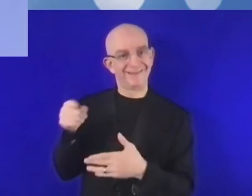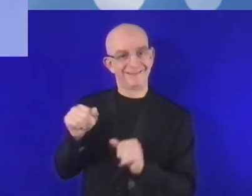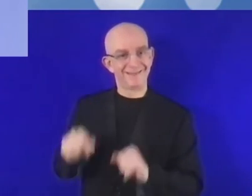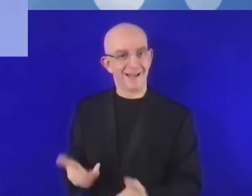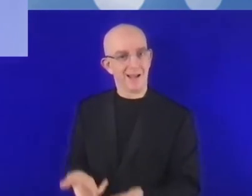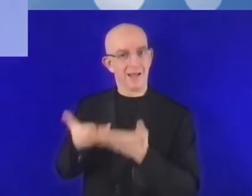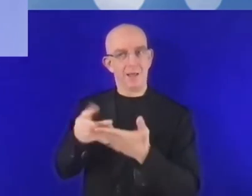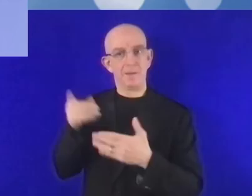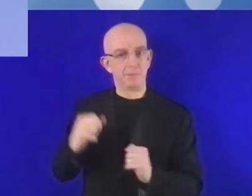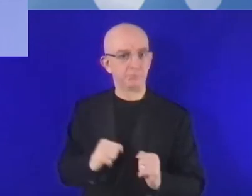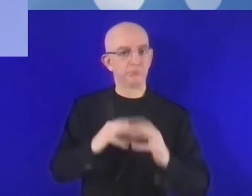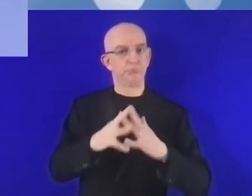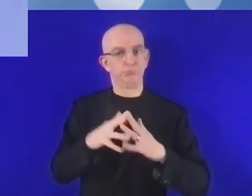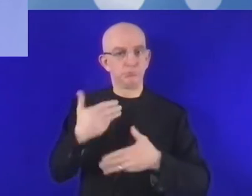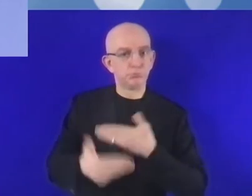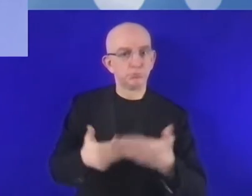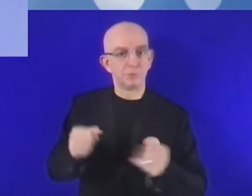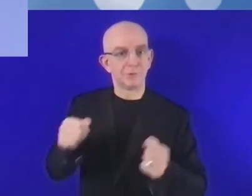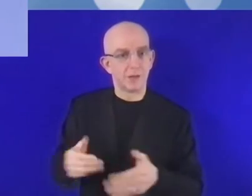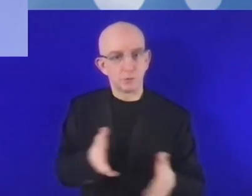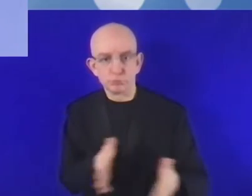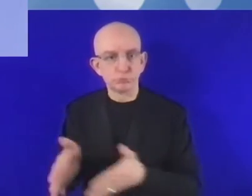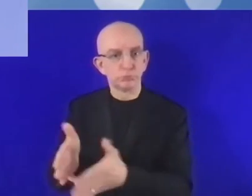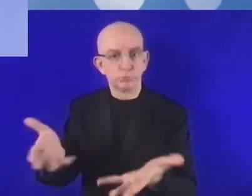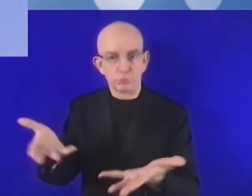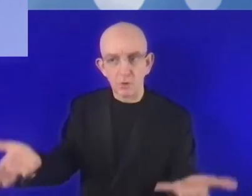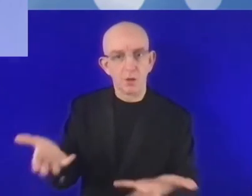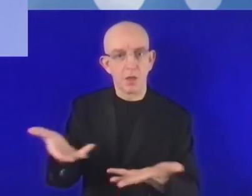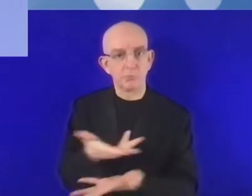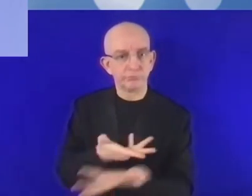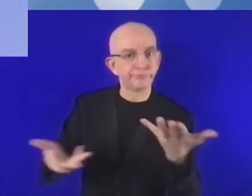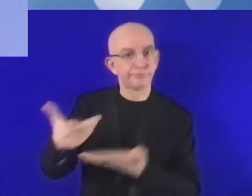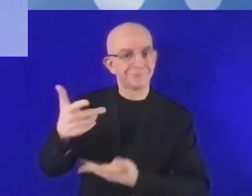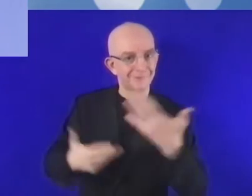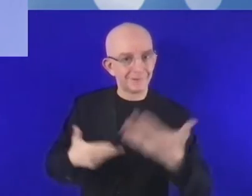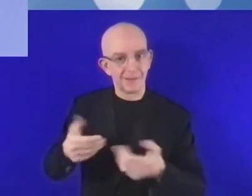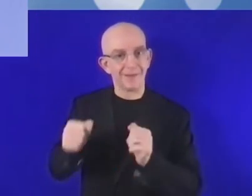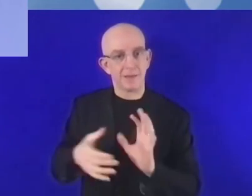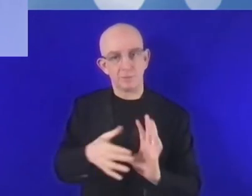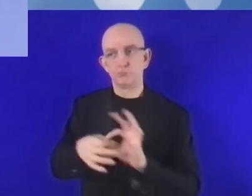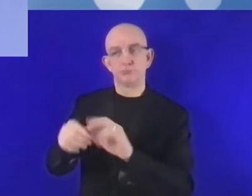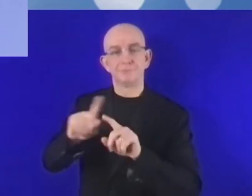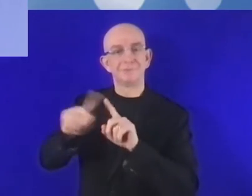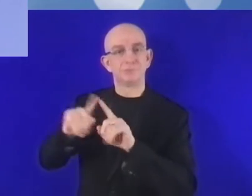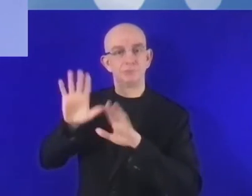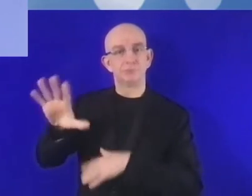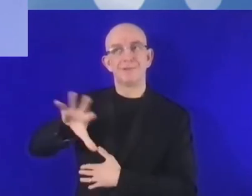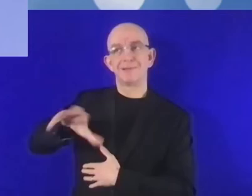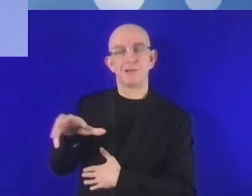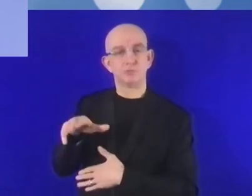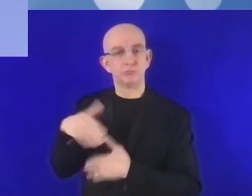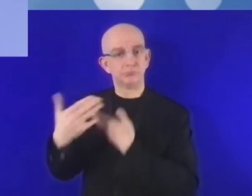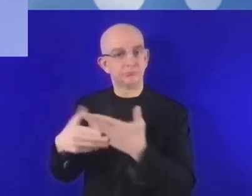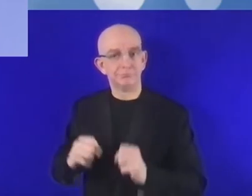госадминистрации. Стоит также задуматься об использовании открытых данных в пользу